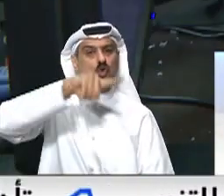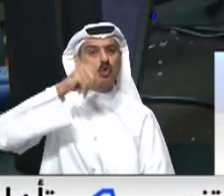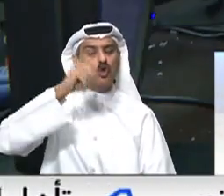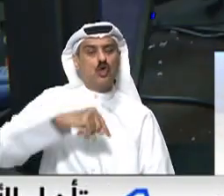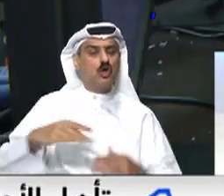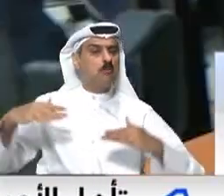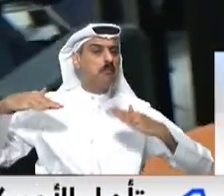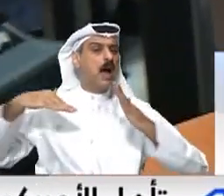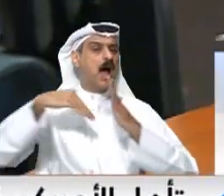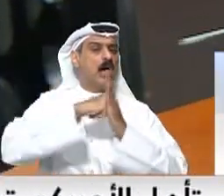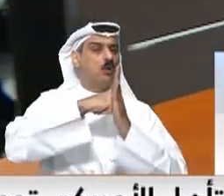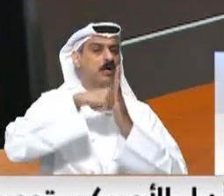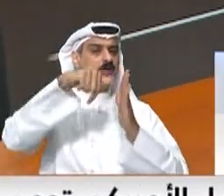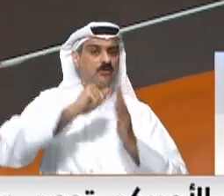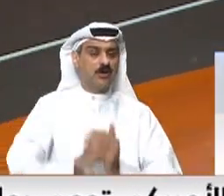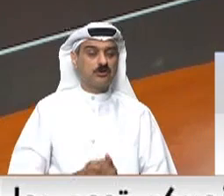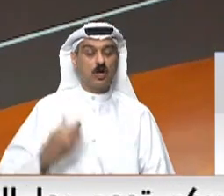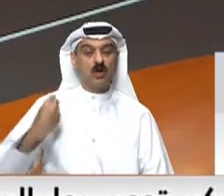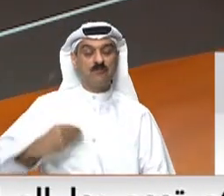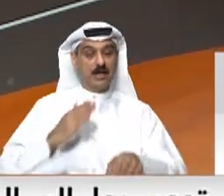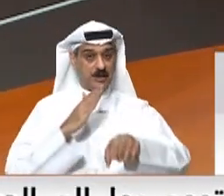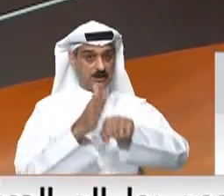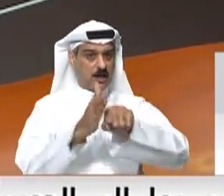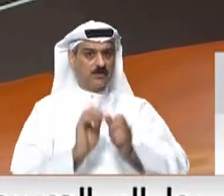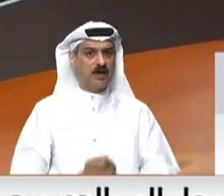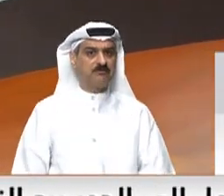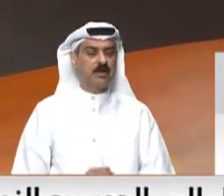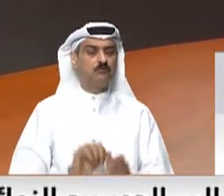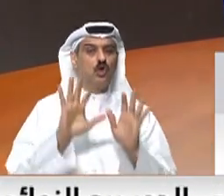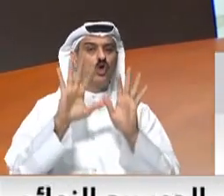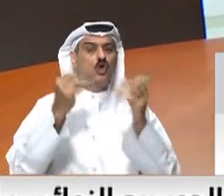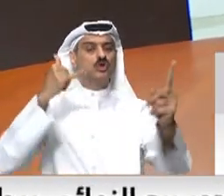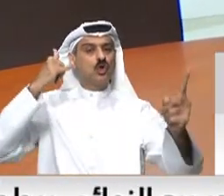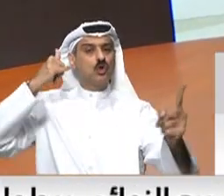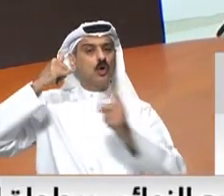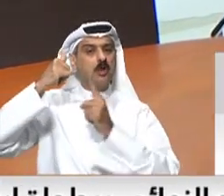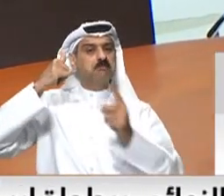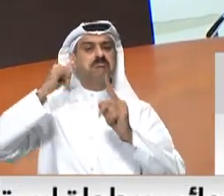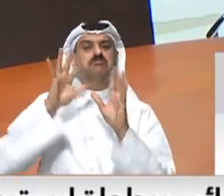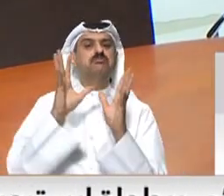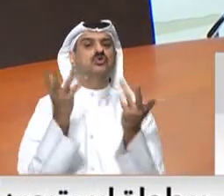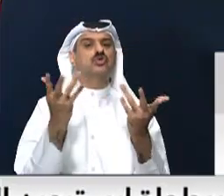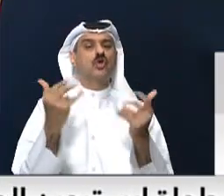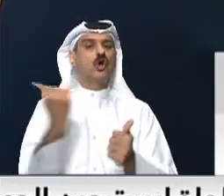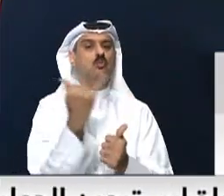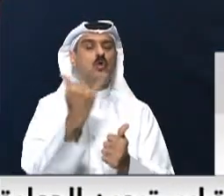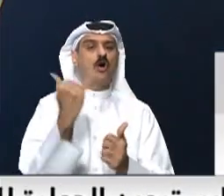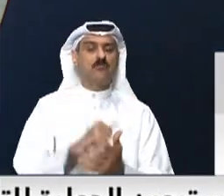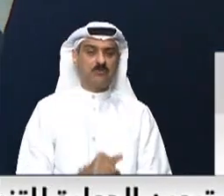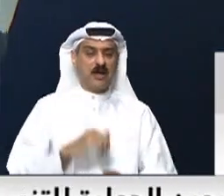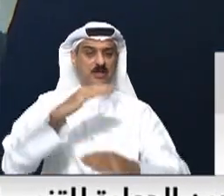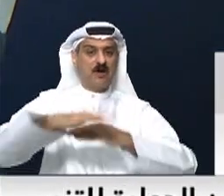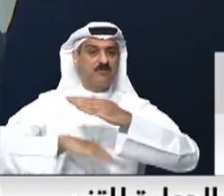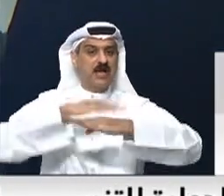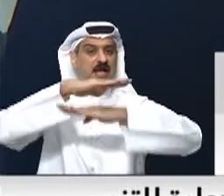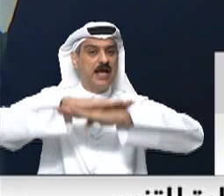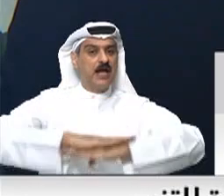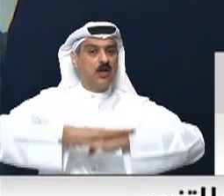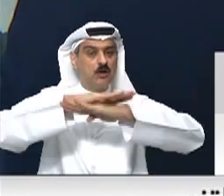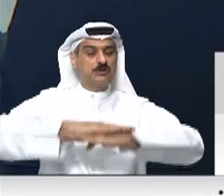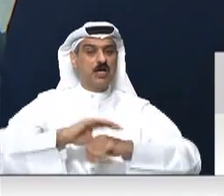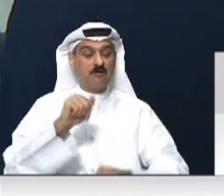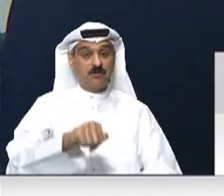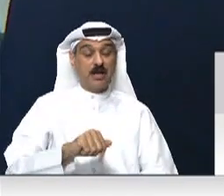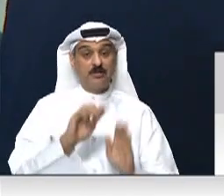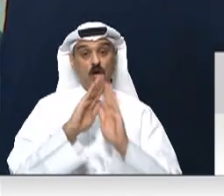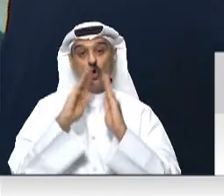طرق خلال فترة عيد الأضحى. ما هي أبرز البلاغات التي ترد لنقطة الإسعاف من قبل غرفة العمليات